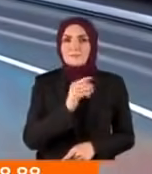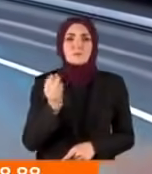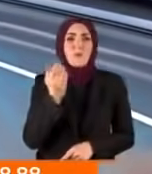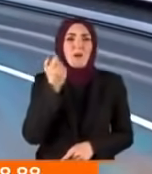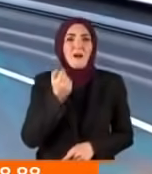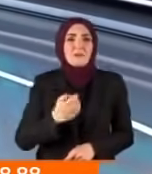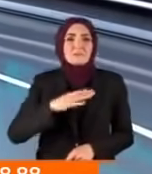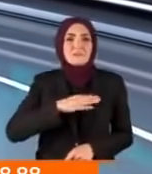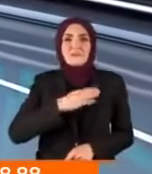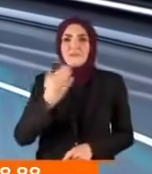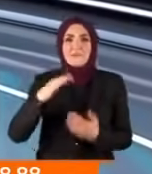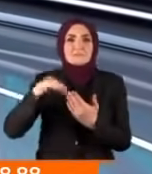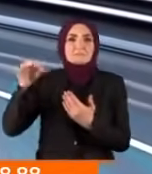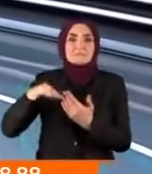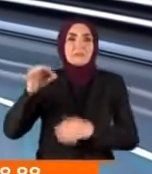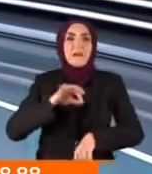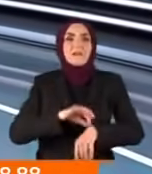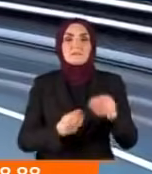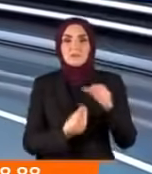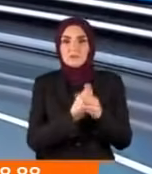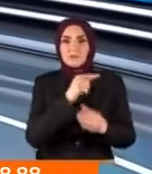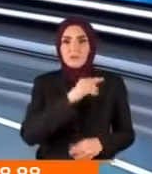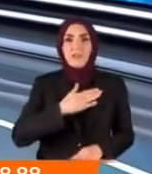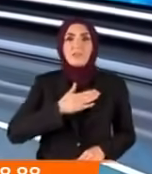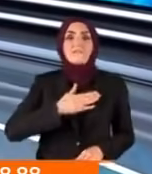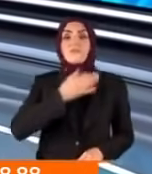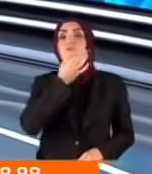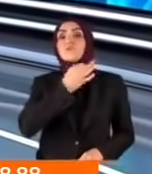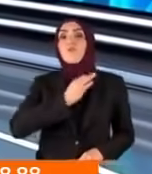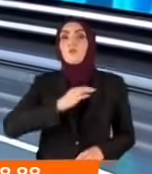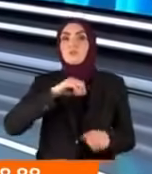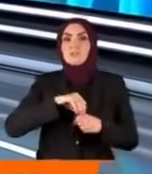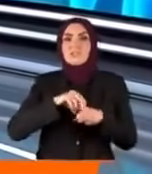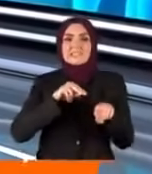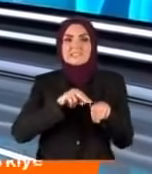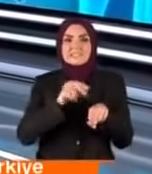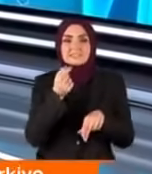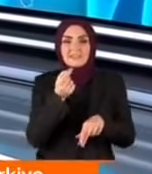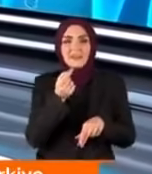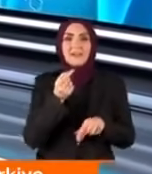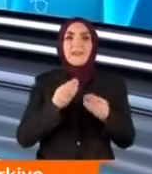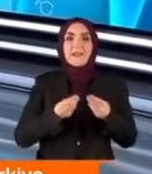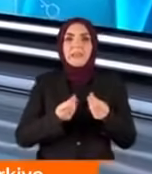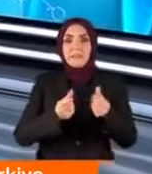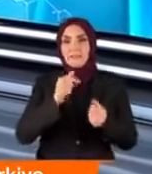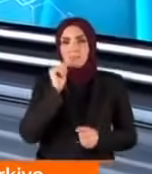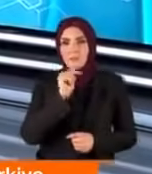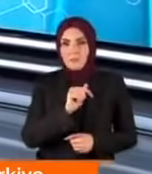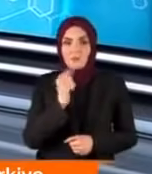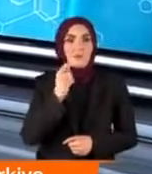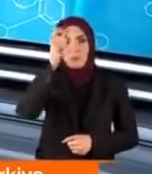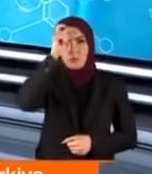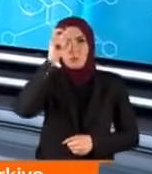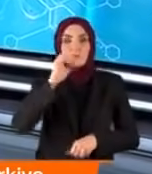yakalanmıştı. Nefes borusundaki kıkırdakları eriyen kadının yardımına bir Türk profesör yetişti. Kalbinden aldığı zar